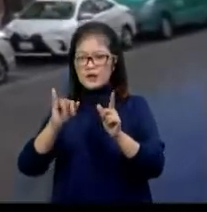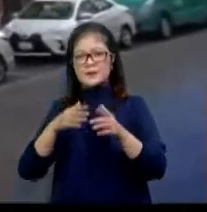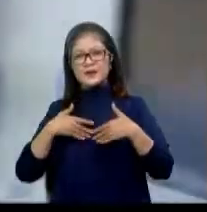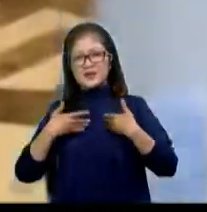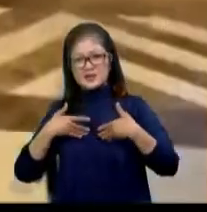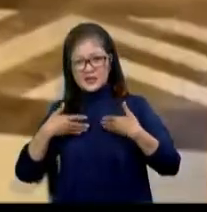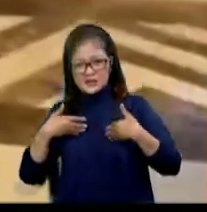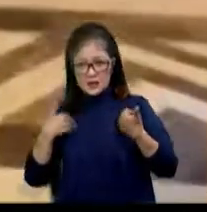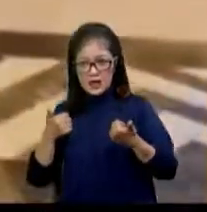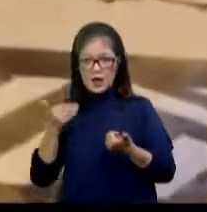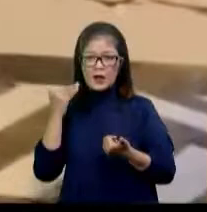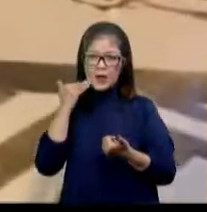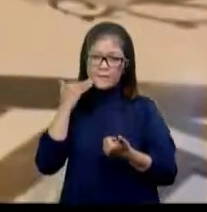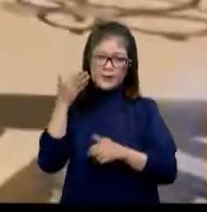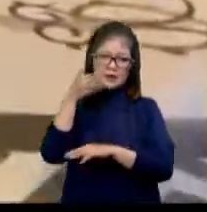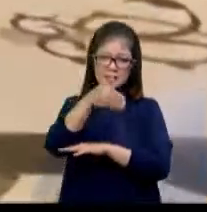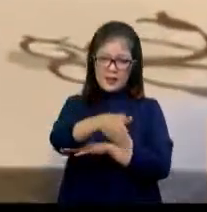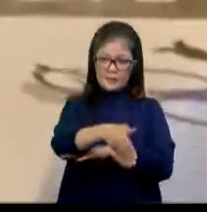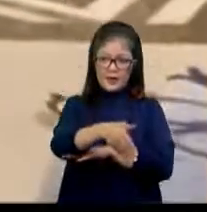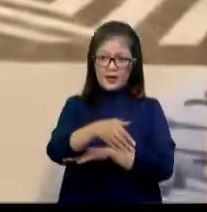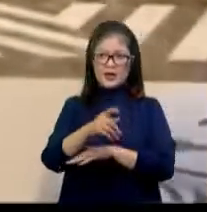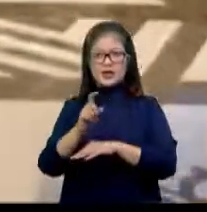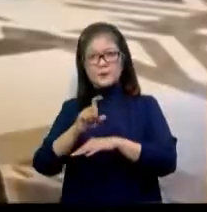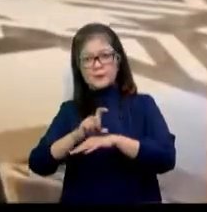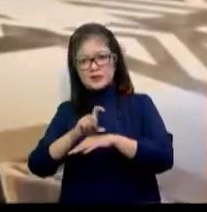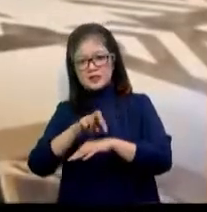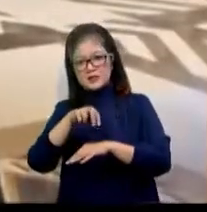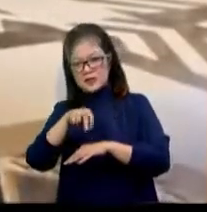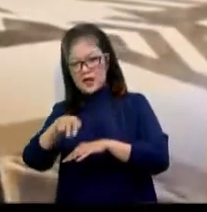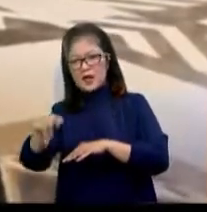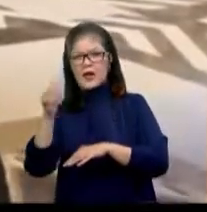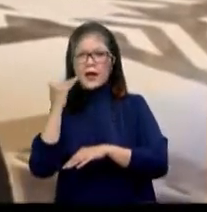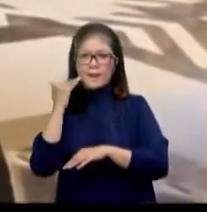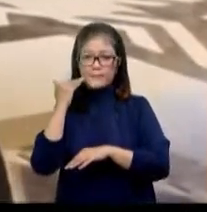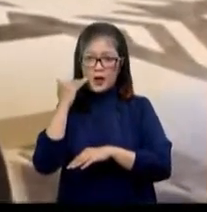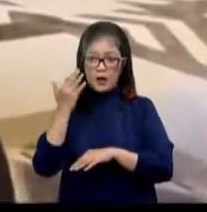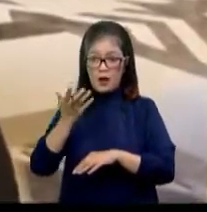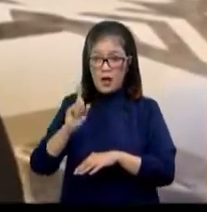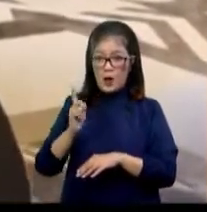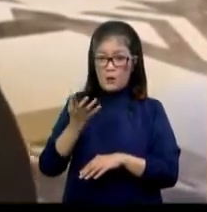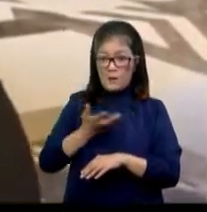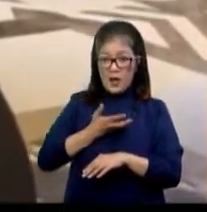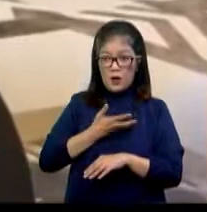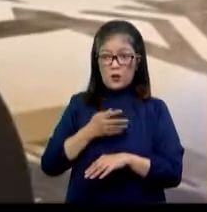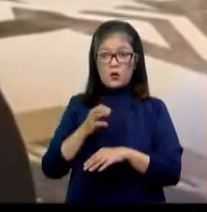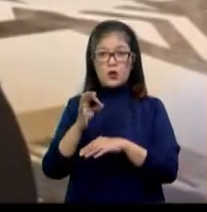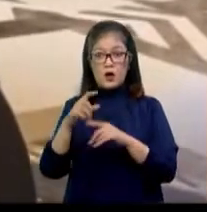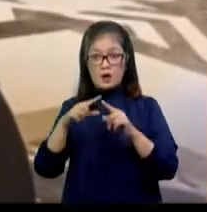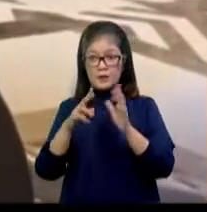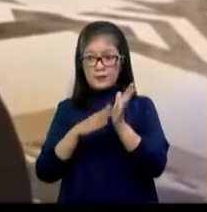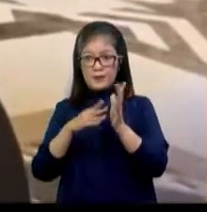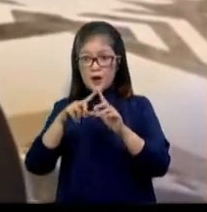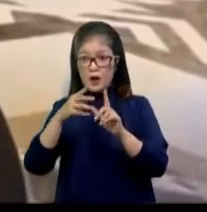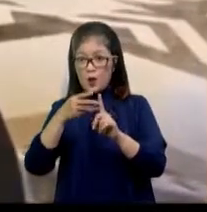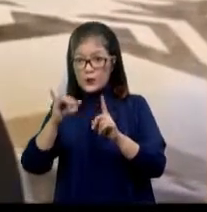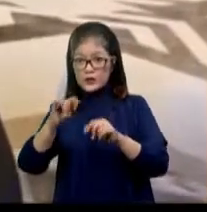bisa dengan mudah berkunjung dan beribadah ke Masjid Nabawi. Jadi kalau mau ke Masjid Nabawi, diusahakan untuk